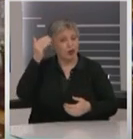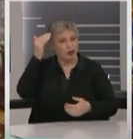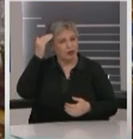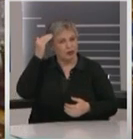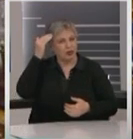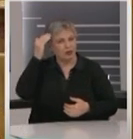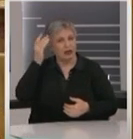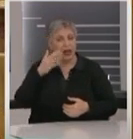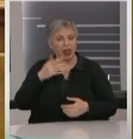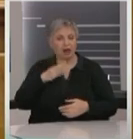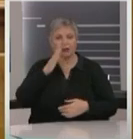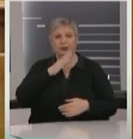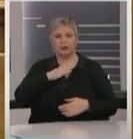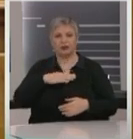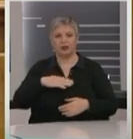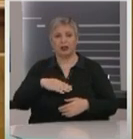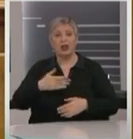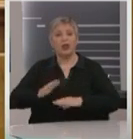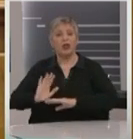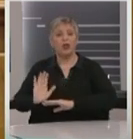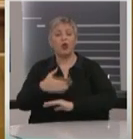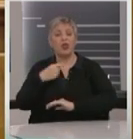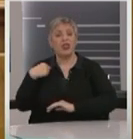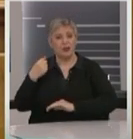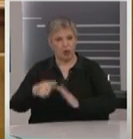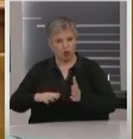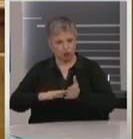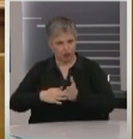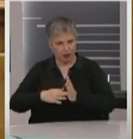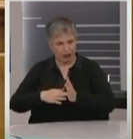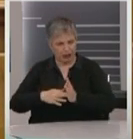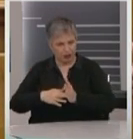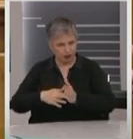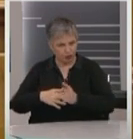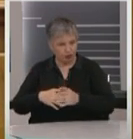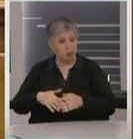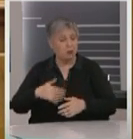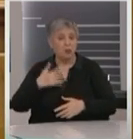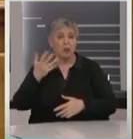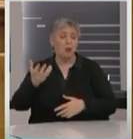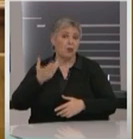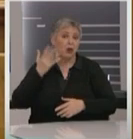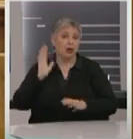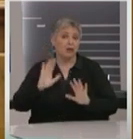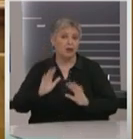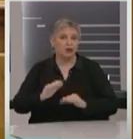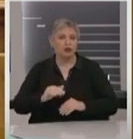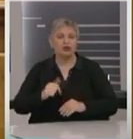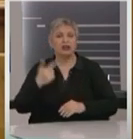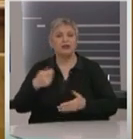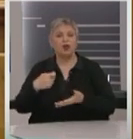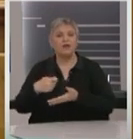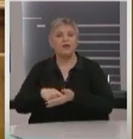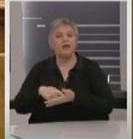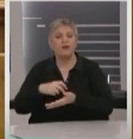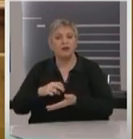καθαρά απολύσεις δημοσίων υπαλλήλων? Μήπως υπενήσεστε μείωση πόρων για την